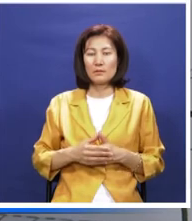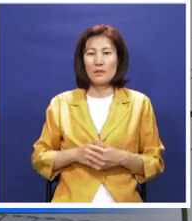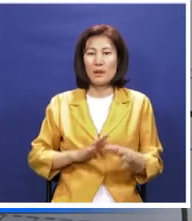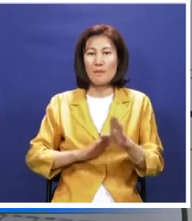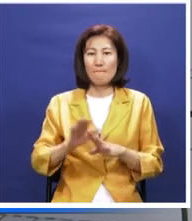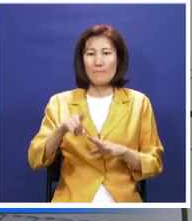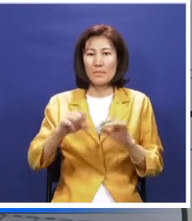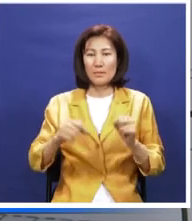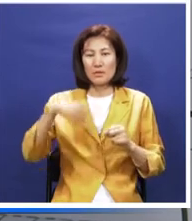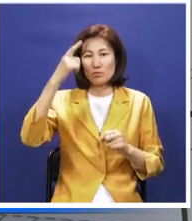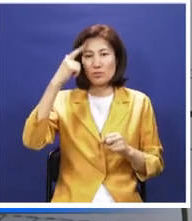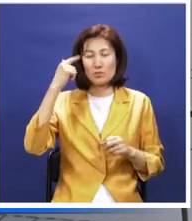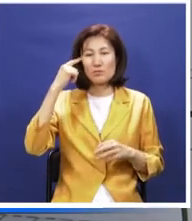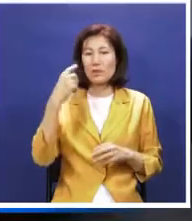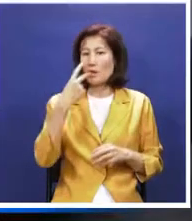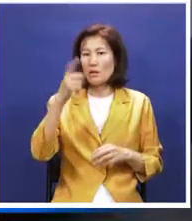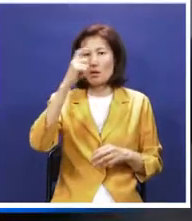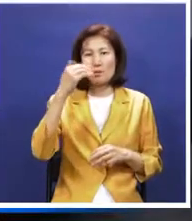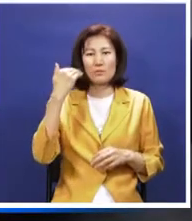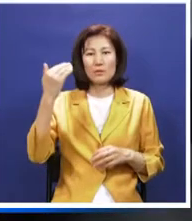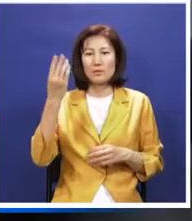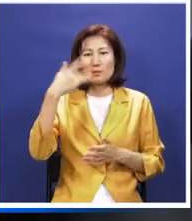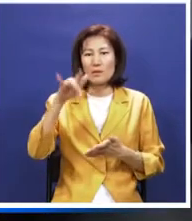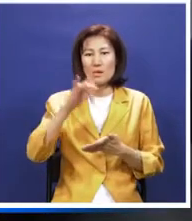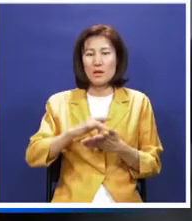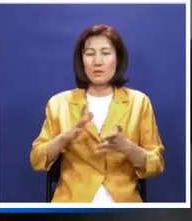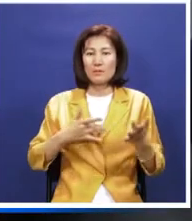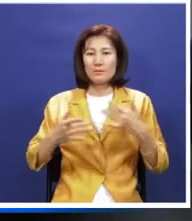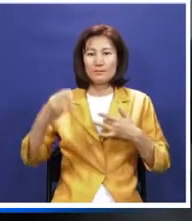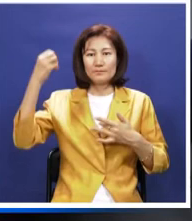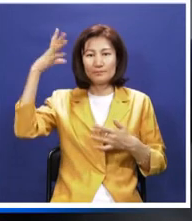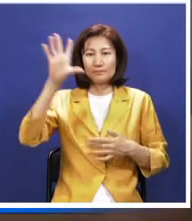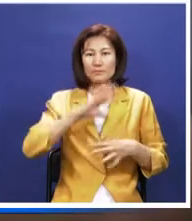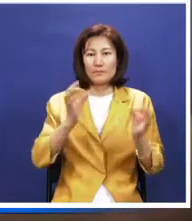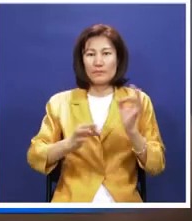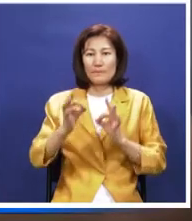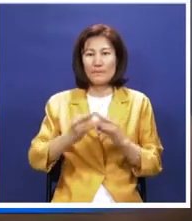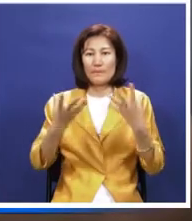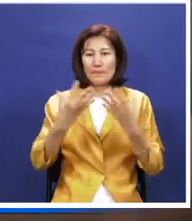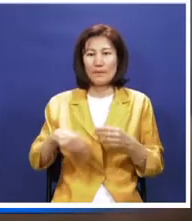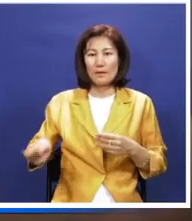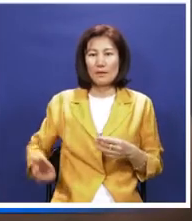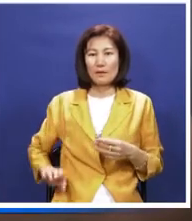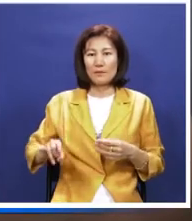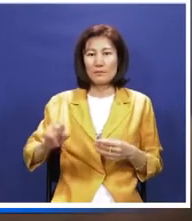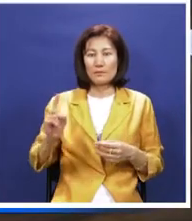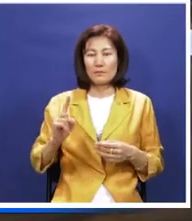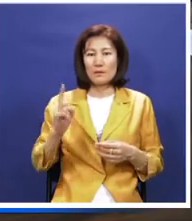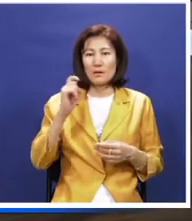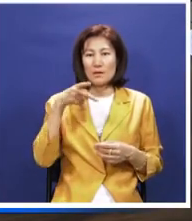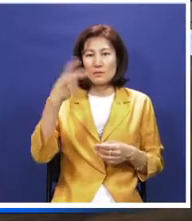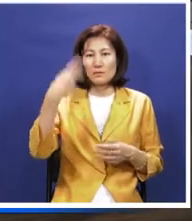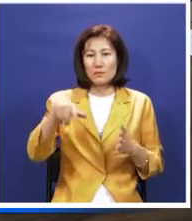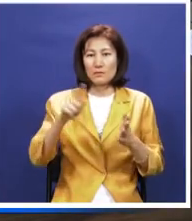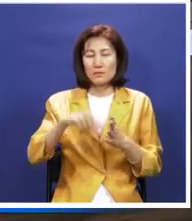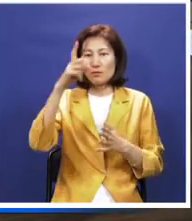жагдайга карамай, түшүнүкпен карамайды алар. Ал Шымкент қалалық энергетика және инфрақұрылымды дамыту басқармасы газдың